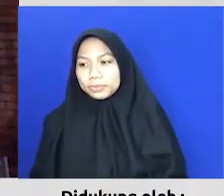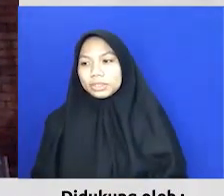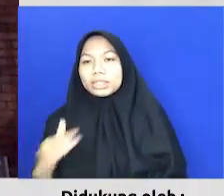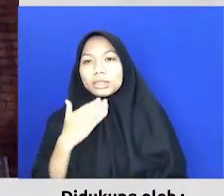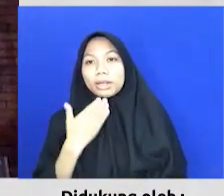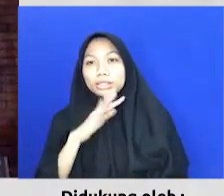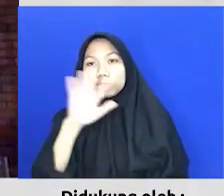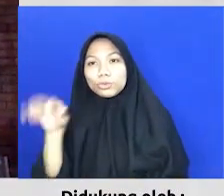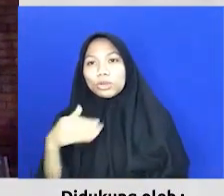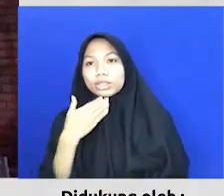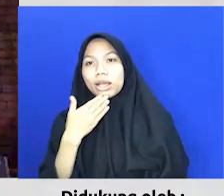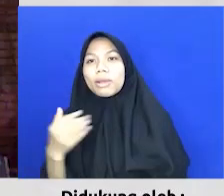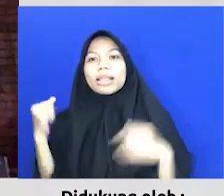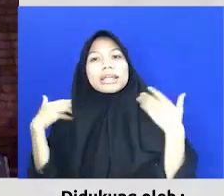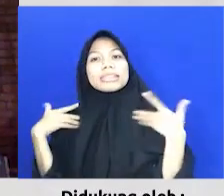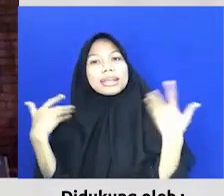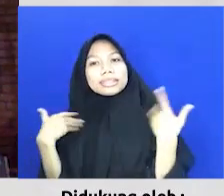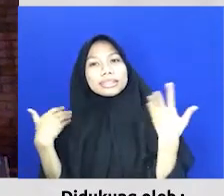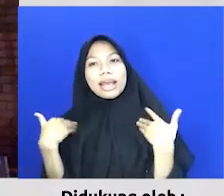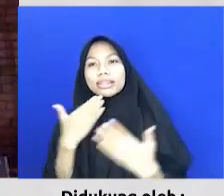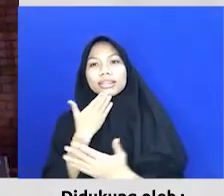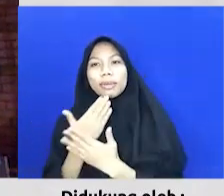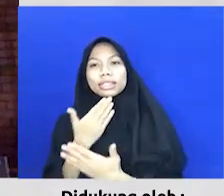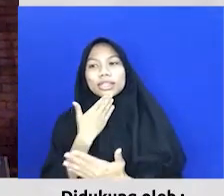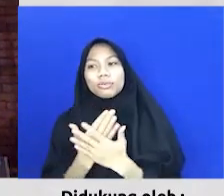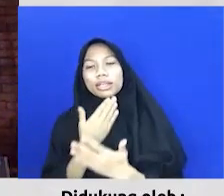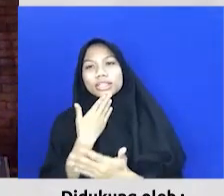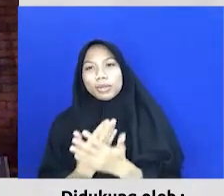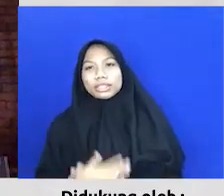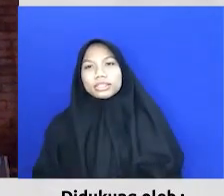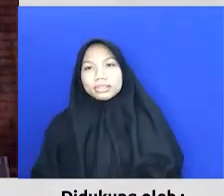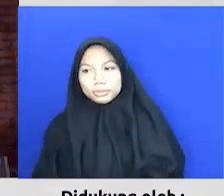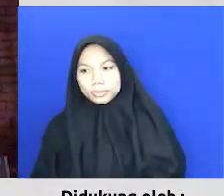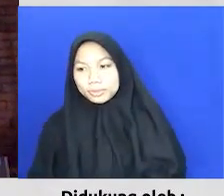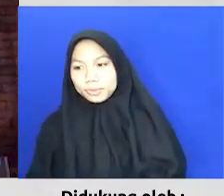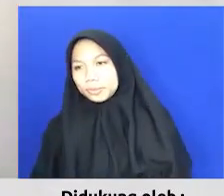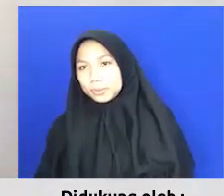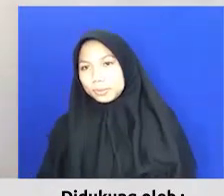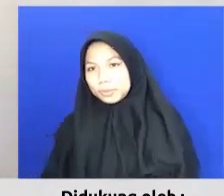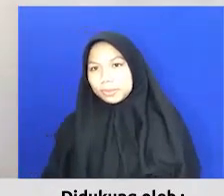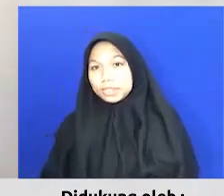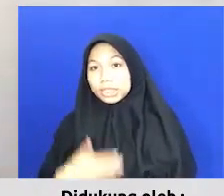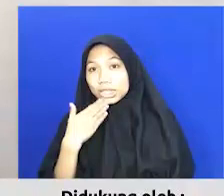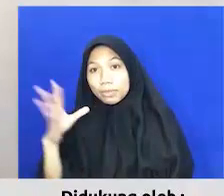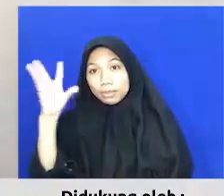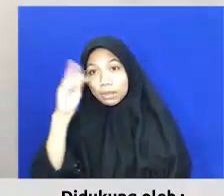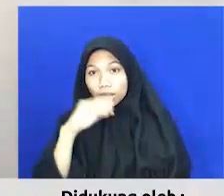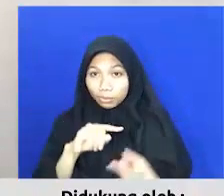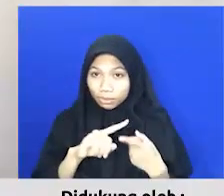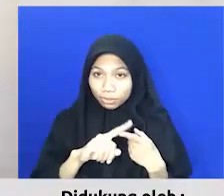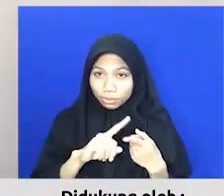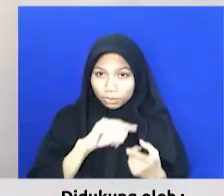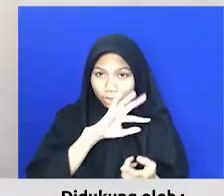seniman sandiwara, seorang penulis, wartawan, seorang yang tentunya karya-karyanya